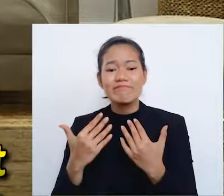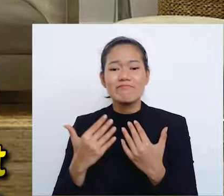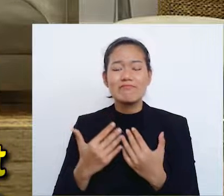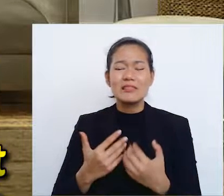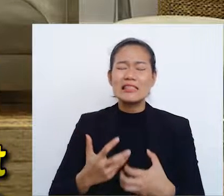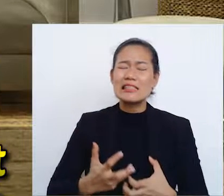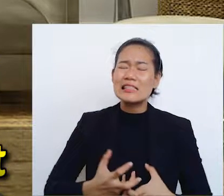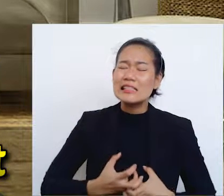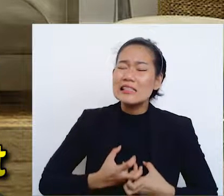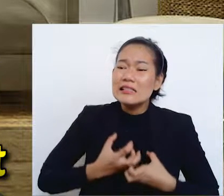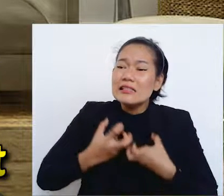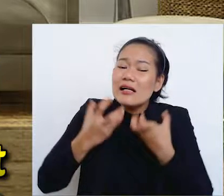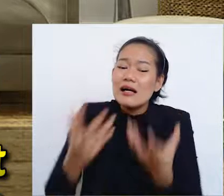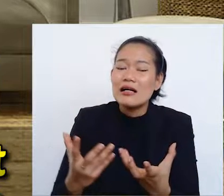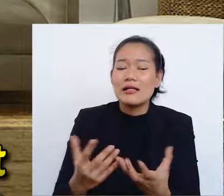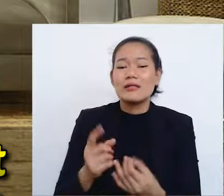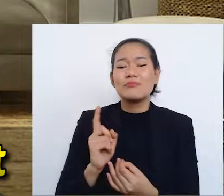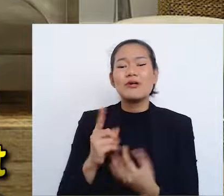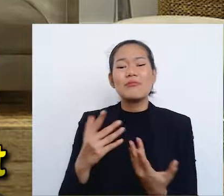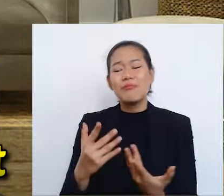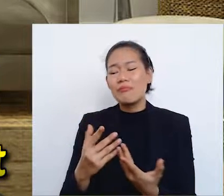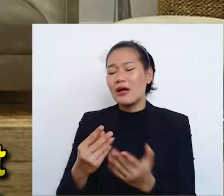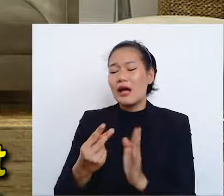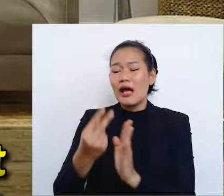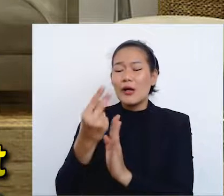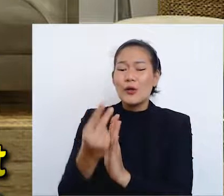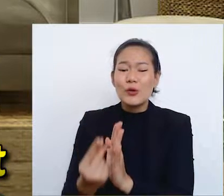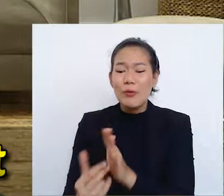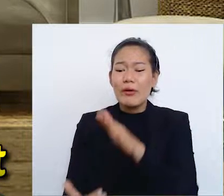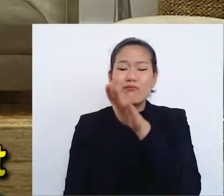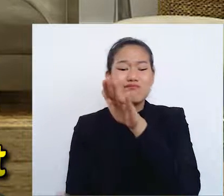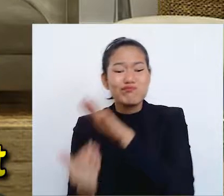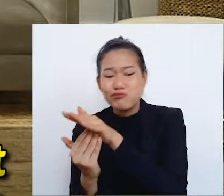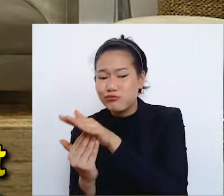Mereka berteriak karena roda perekonomian mereka